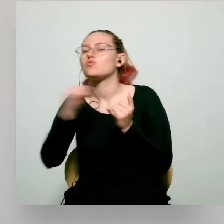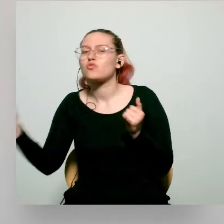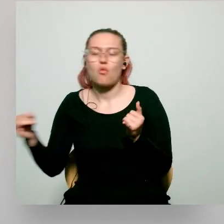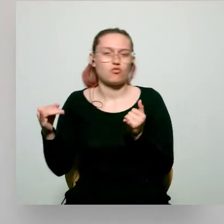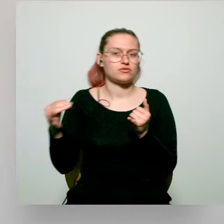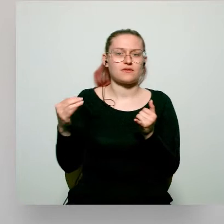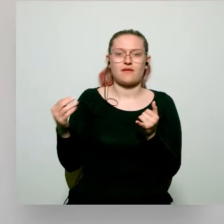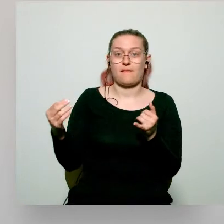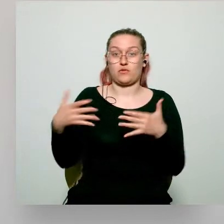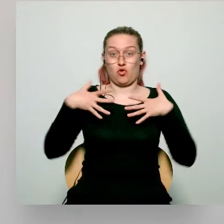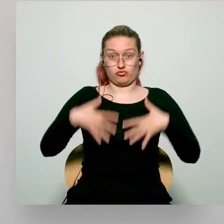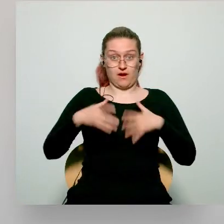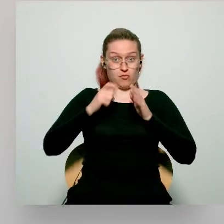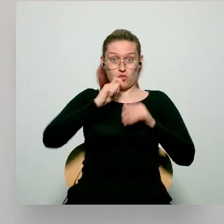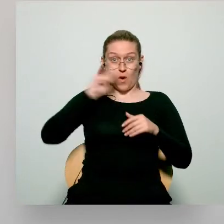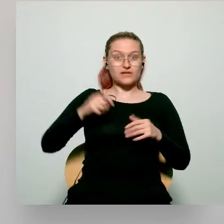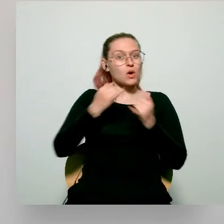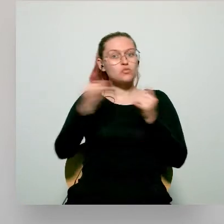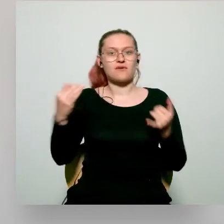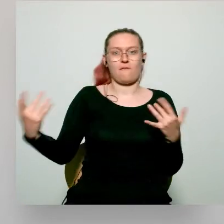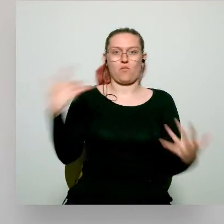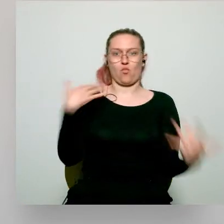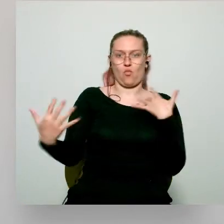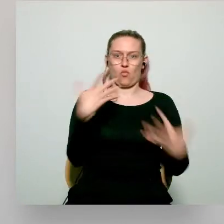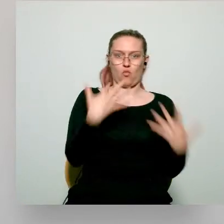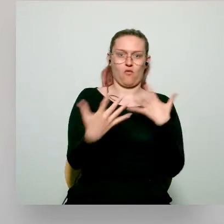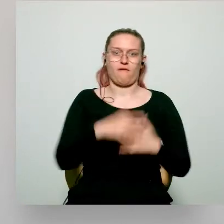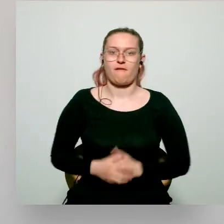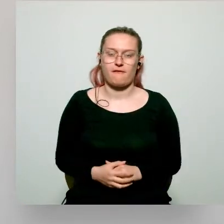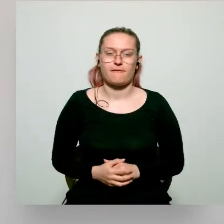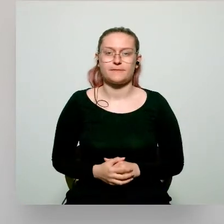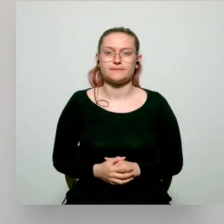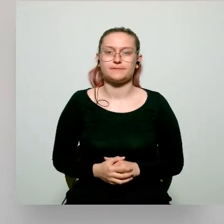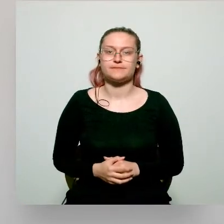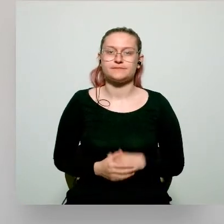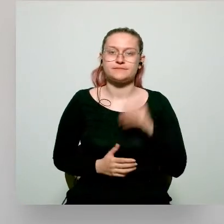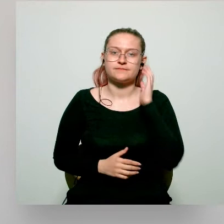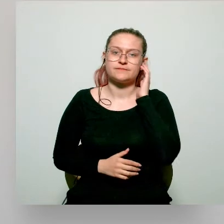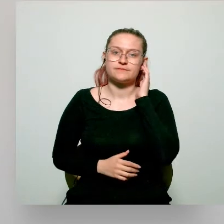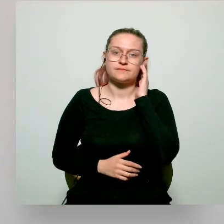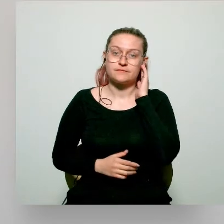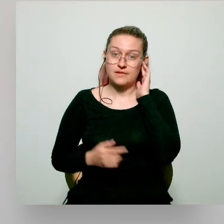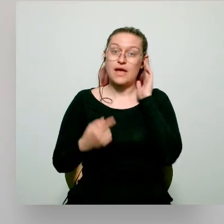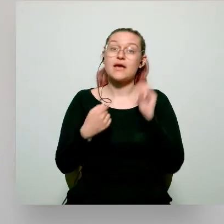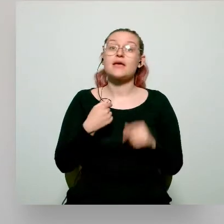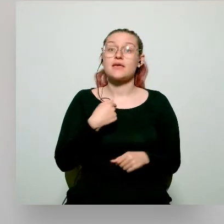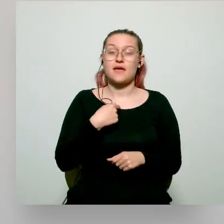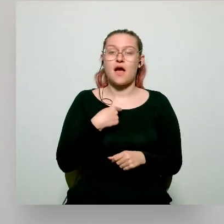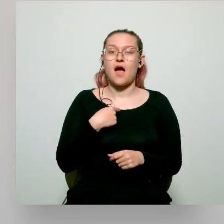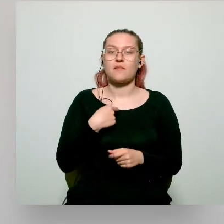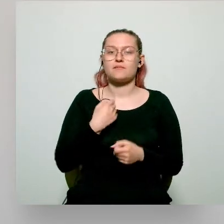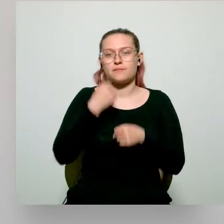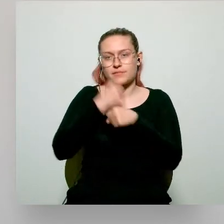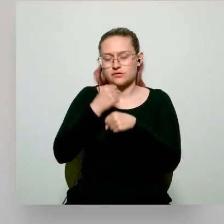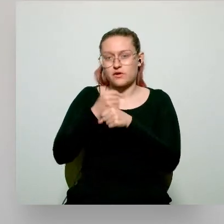Różne wpływy na tożsamość ukraińską. Co prawda, kiedy pracowałam nad wypowiedzią Felix Austria, która dla mnie jest